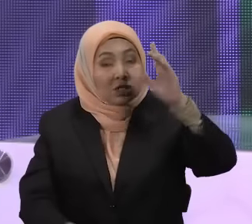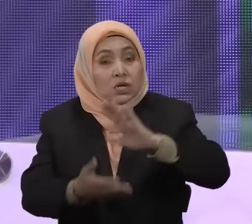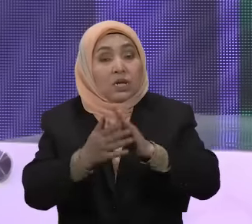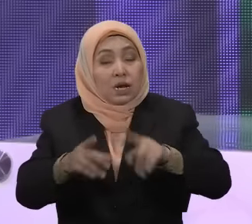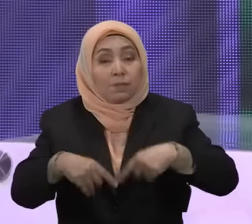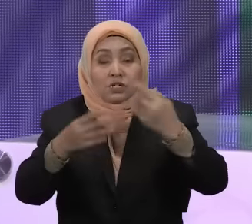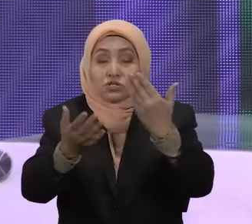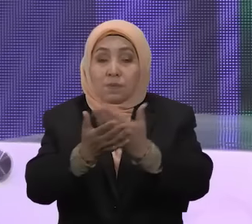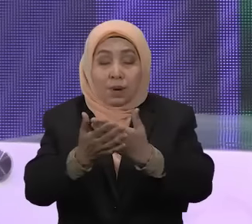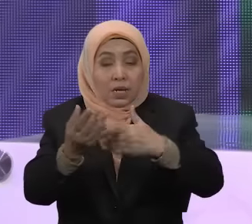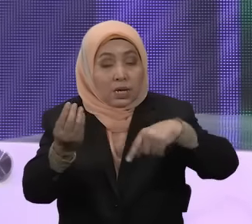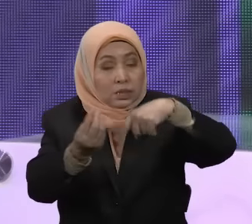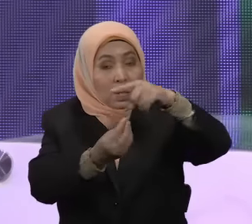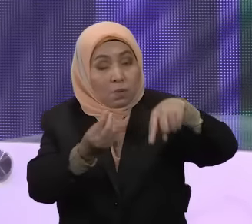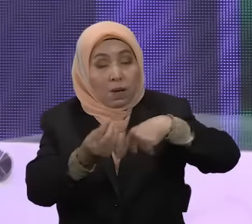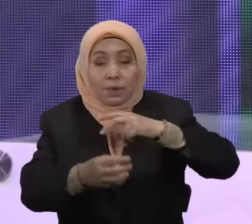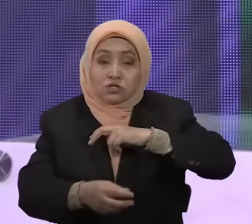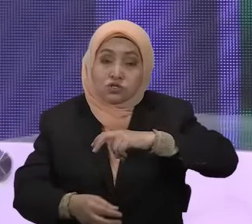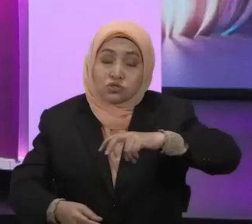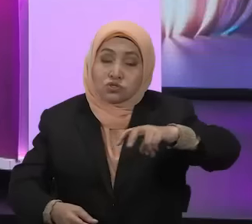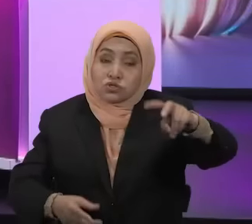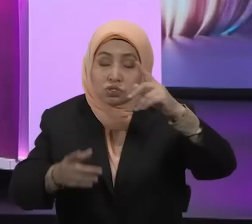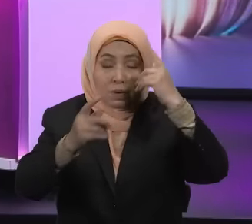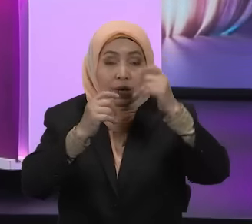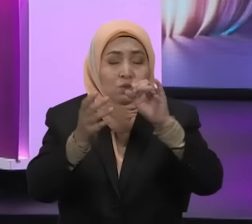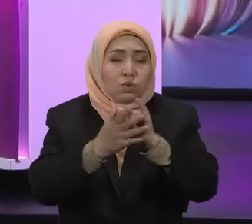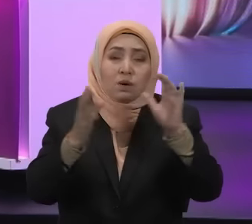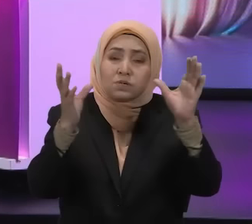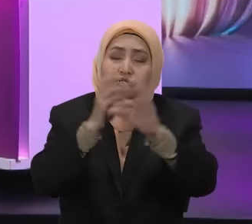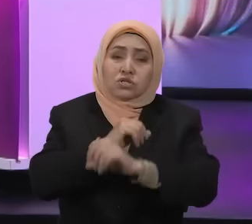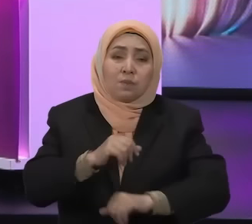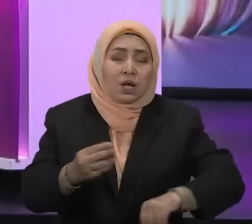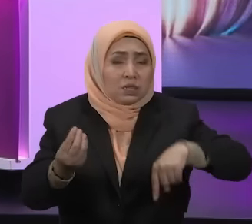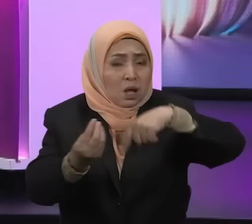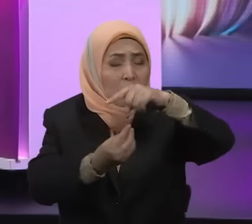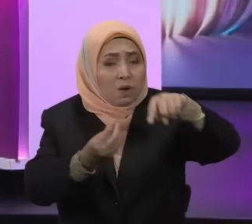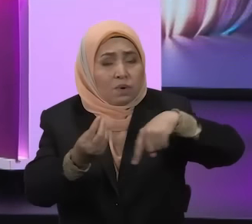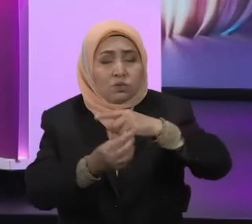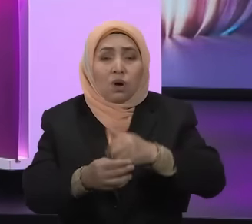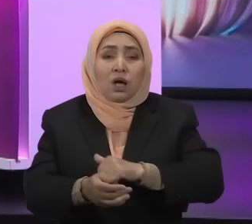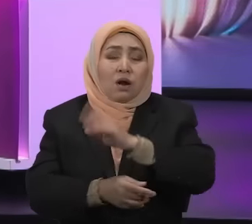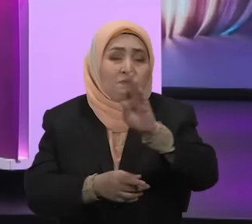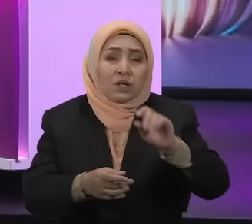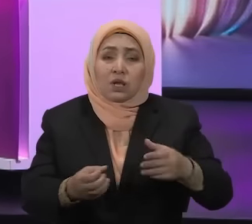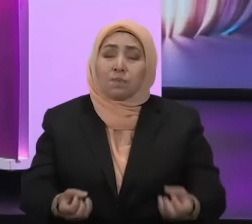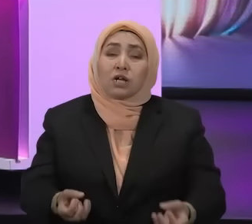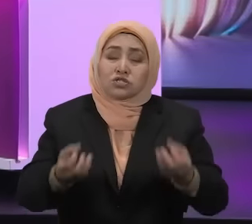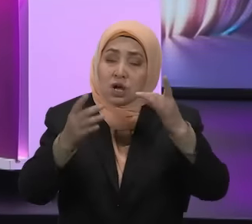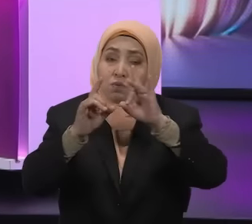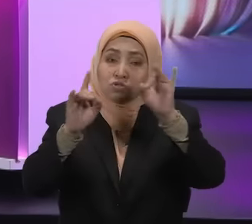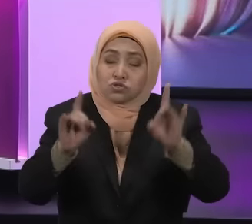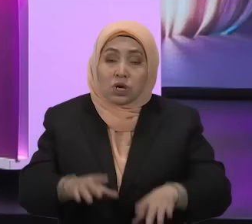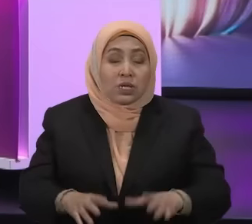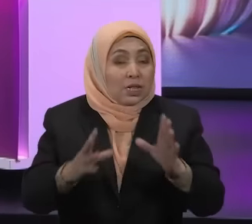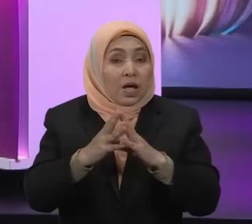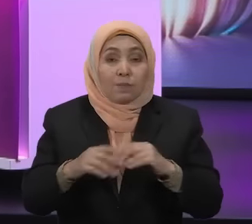Jadi nak pergi sampai ke tawaf itu, perjalanan dia itu, yeah, wah itu yang mencabar Ustaz. Mm-hmm. Mula-mula tawaf tu ataupun Arafah tu dia banyak ujian ya. Betul.